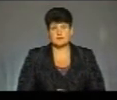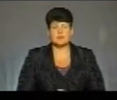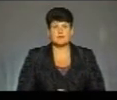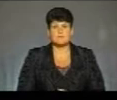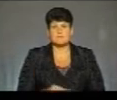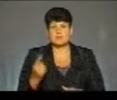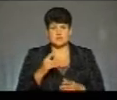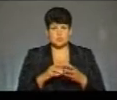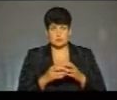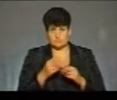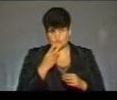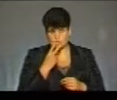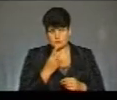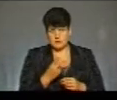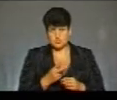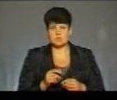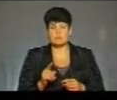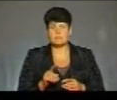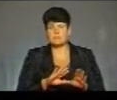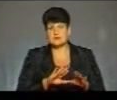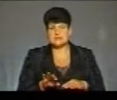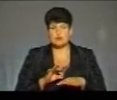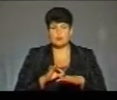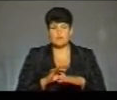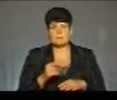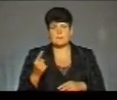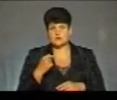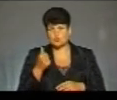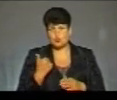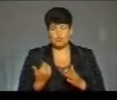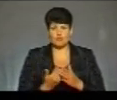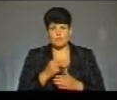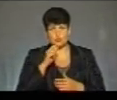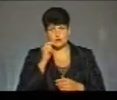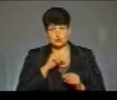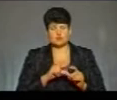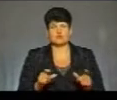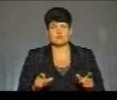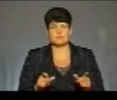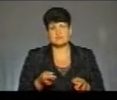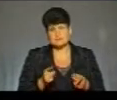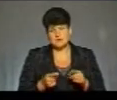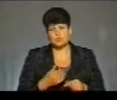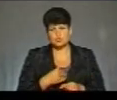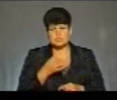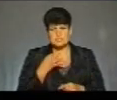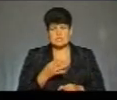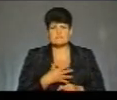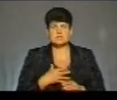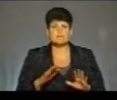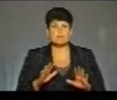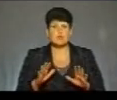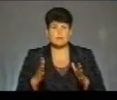ви побачили, зокрема після впровадження першого року нової української школи? Насправді, хочу сказати дуже важливий